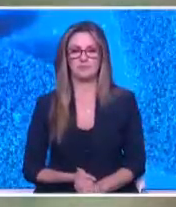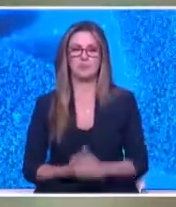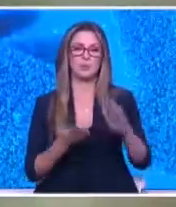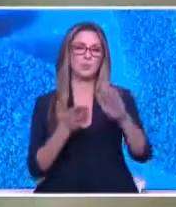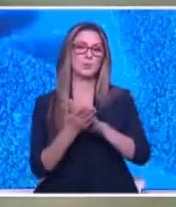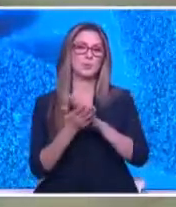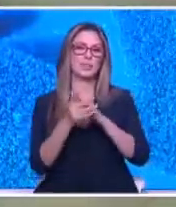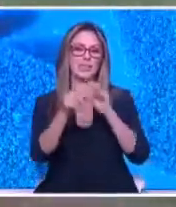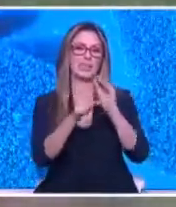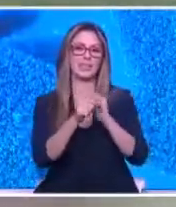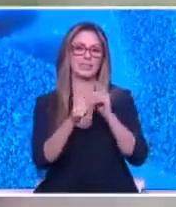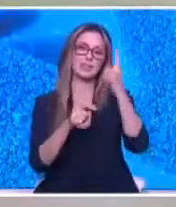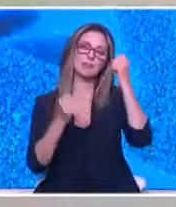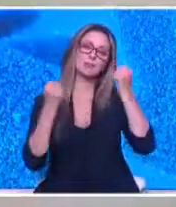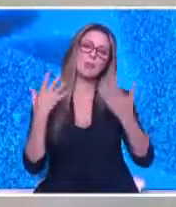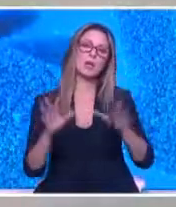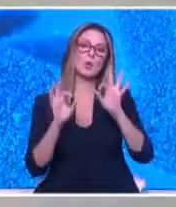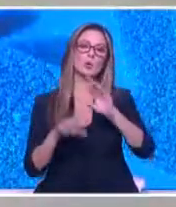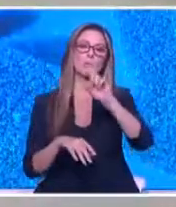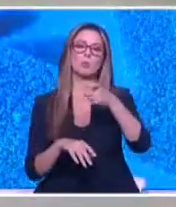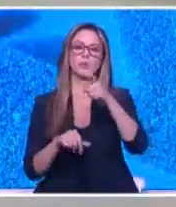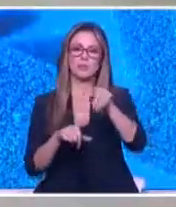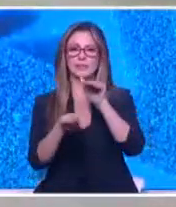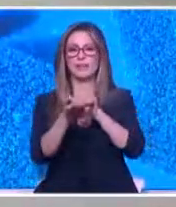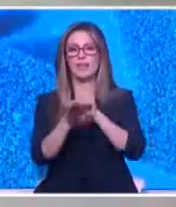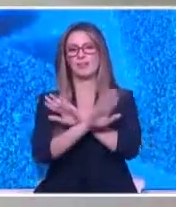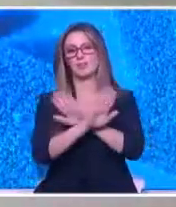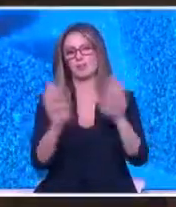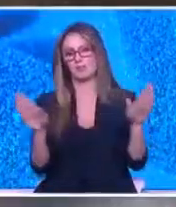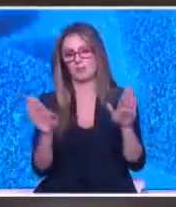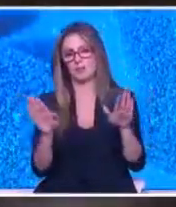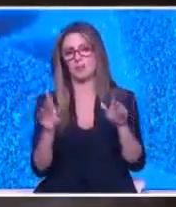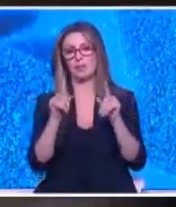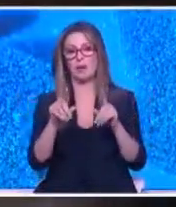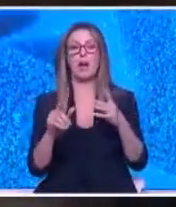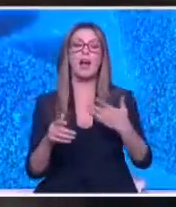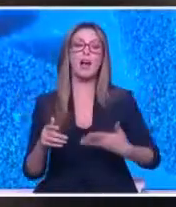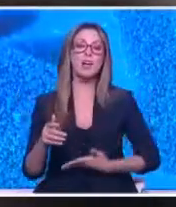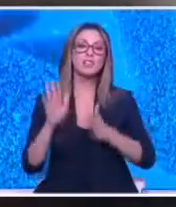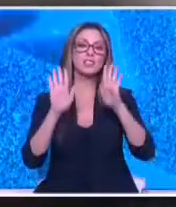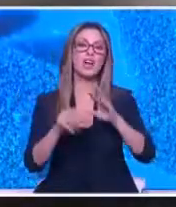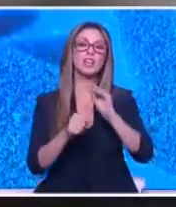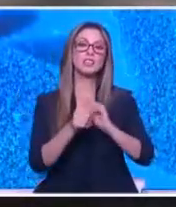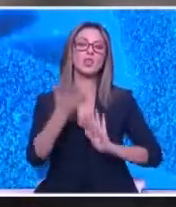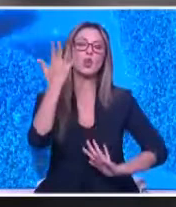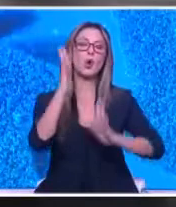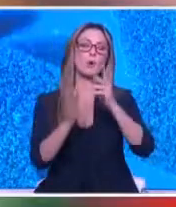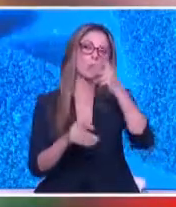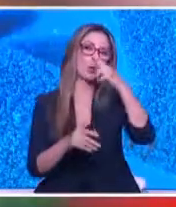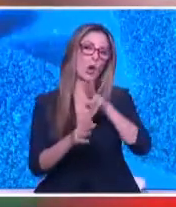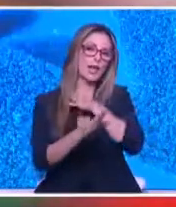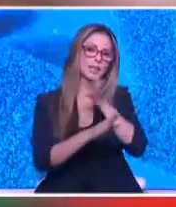Düzce'nin Yığılca ilçesinde bitkin halde bulunan sevimli ayının tedavisi tamamlandı. Boz ayının aç kaldığı için ormandan köye indiği